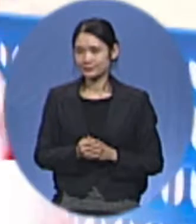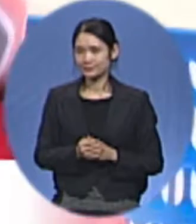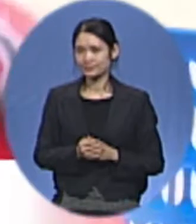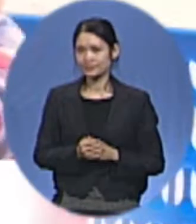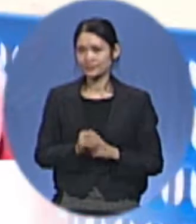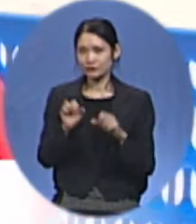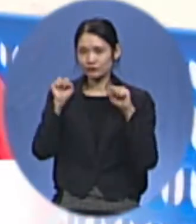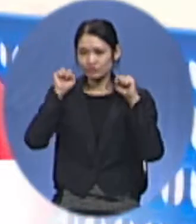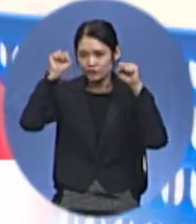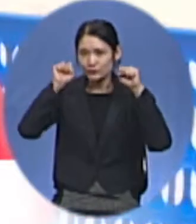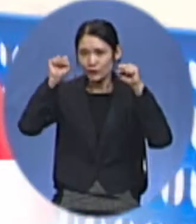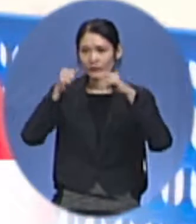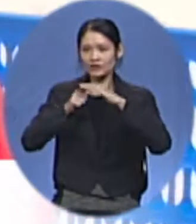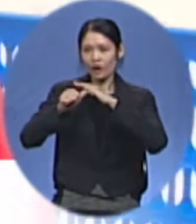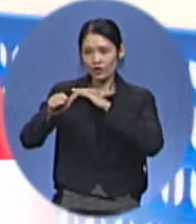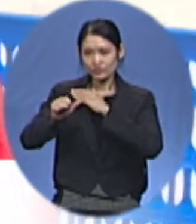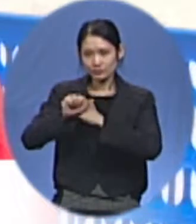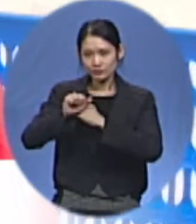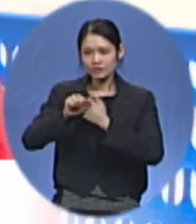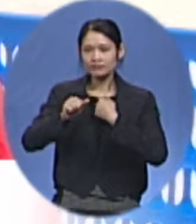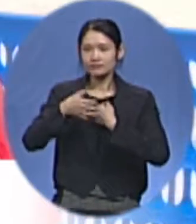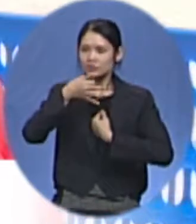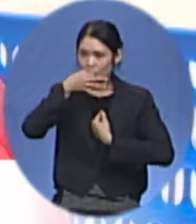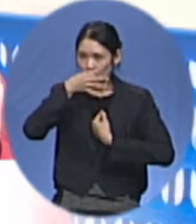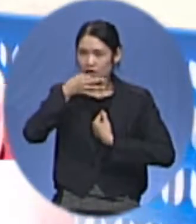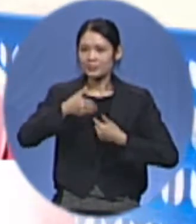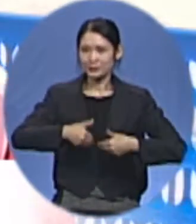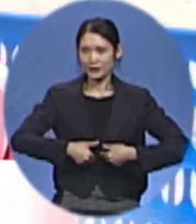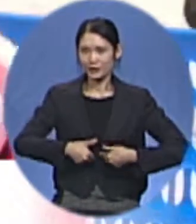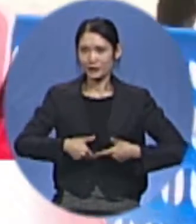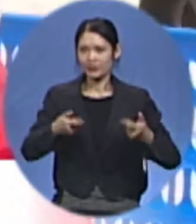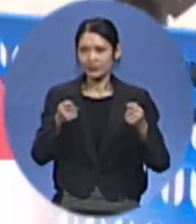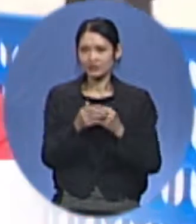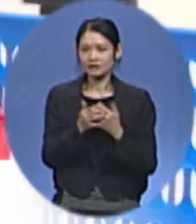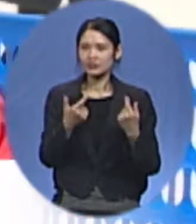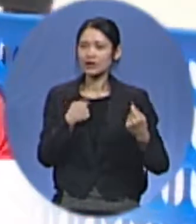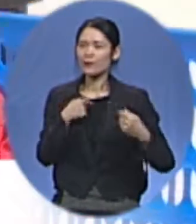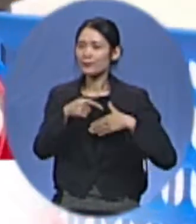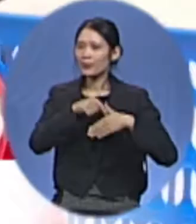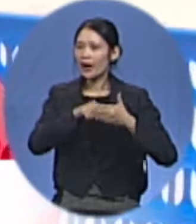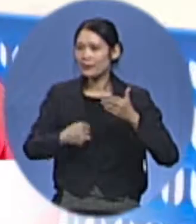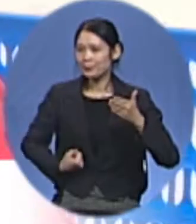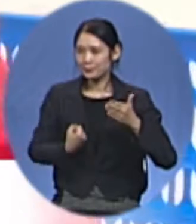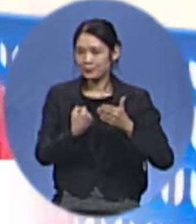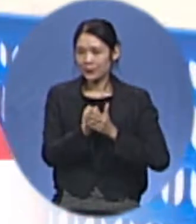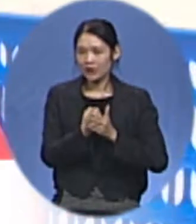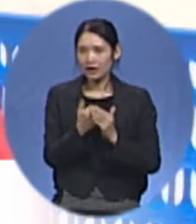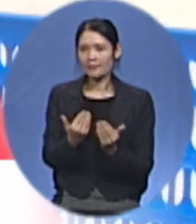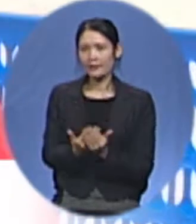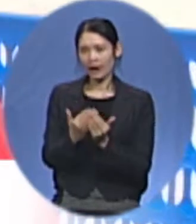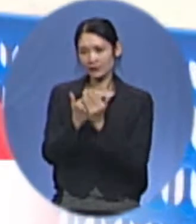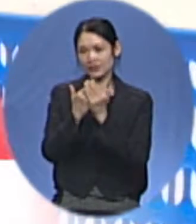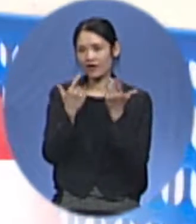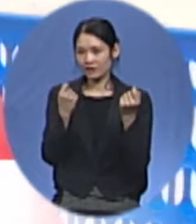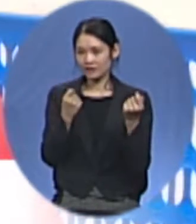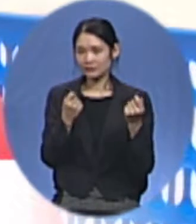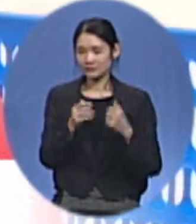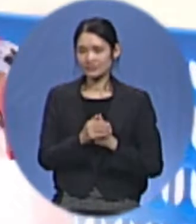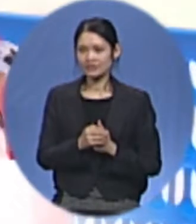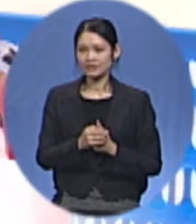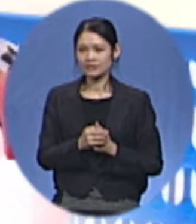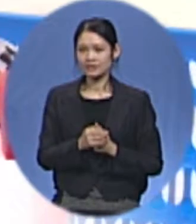뭐 운동선수로는 욕심을 좀 내야 될 것 같다고 생각합니다. 네, 이런 마음이 있어야지 발전이 있는 것 같습니다.